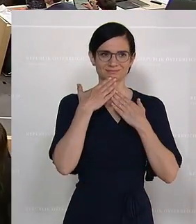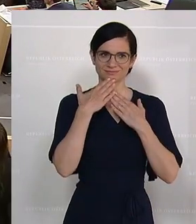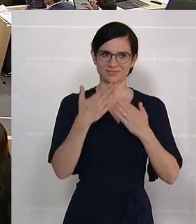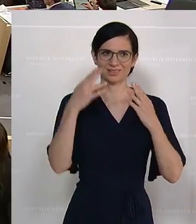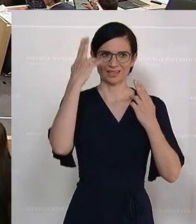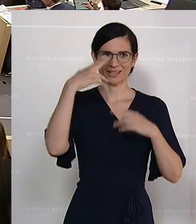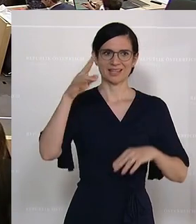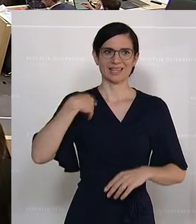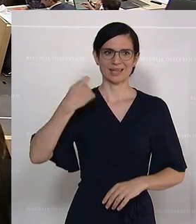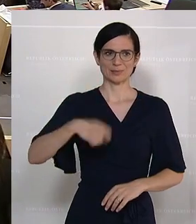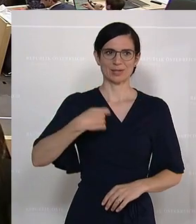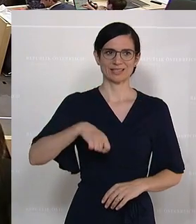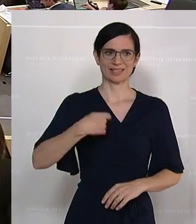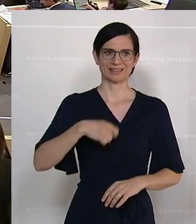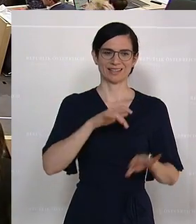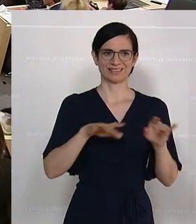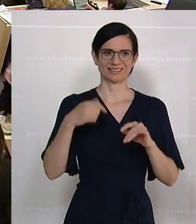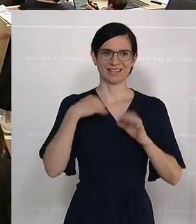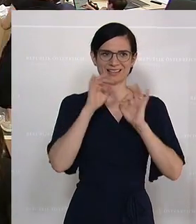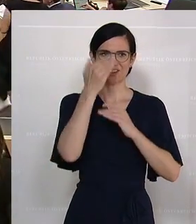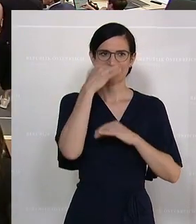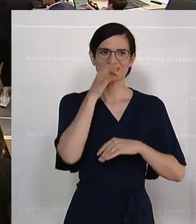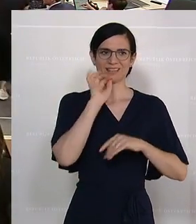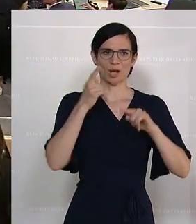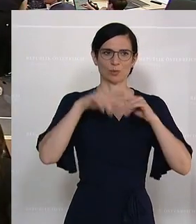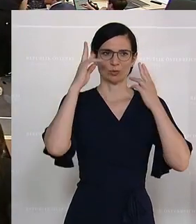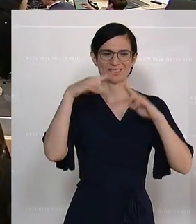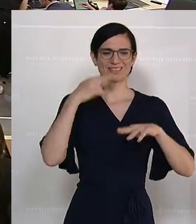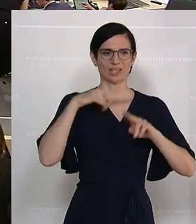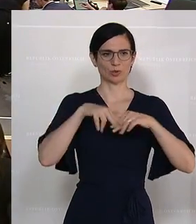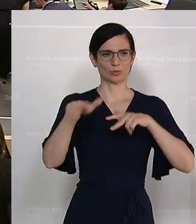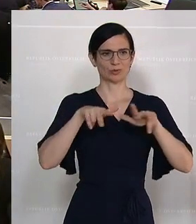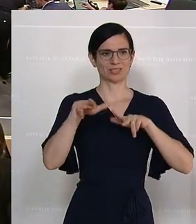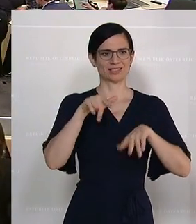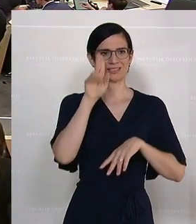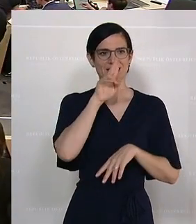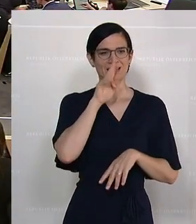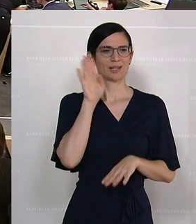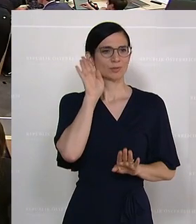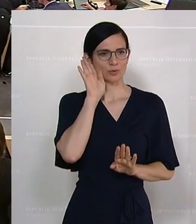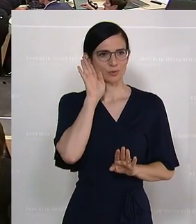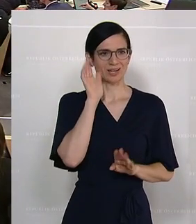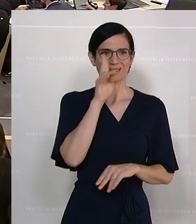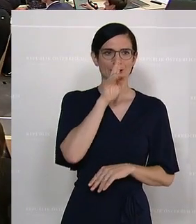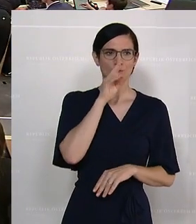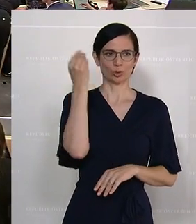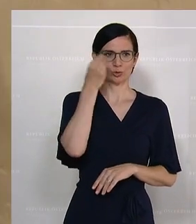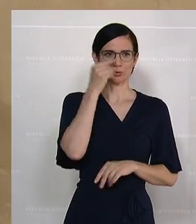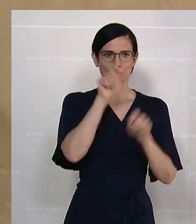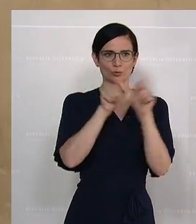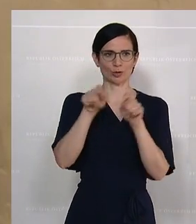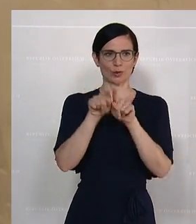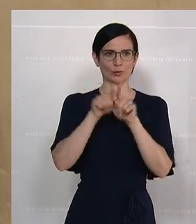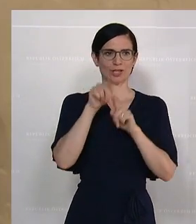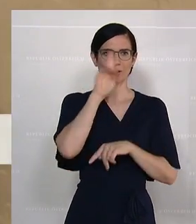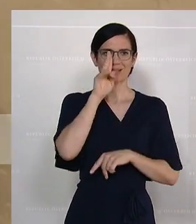präsident meine sehr verehrten damen und herren der bundesregierung liebe zuhörerinnen und zuhörer liebe schüler lieber studentinnen und